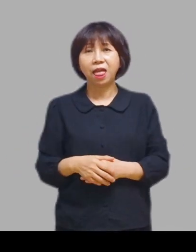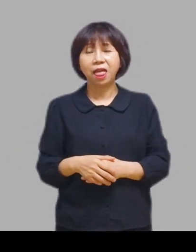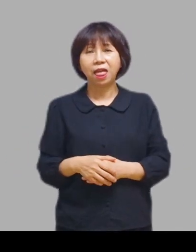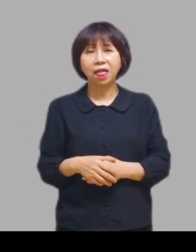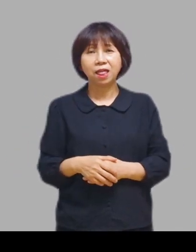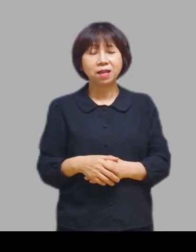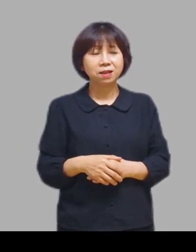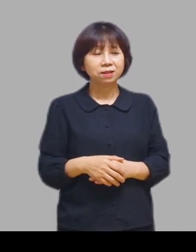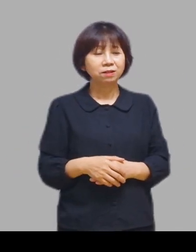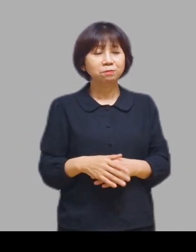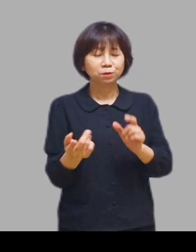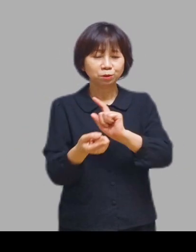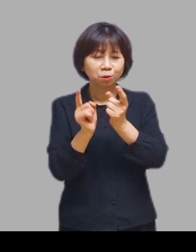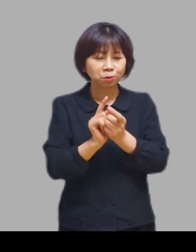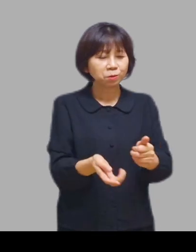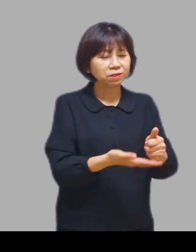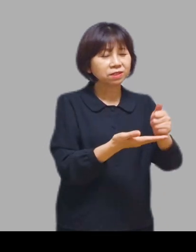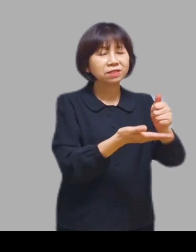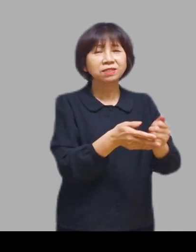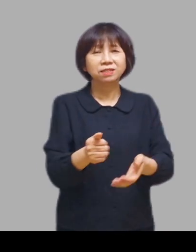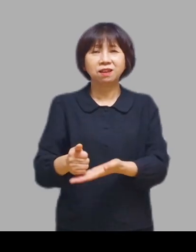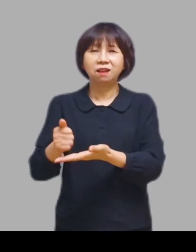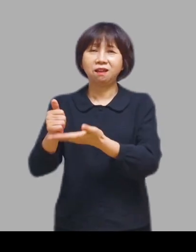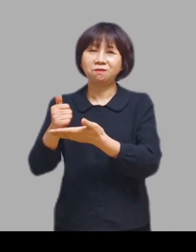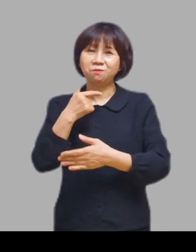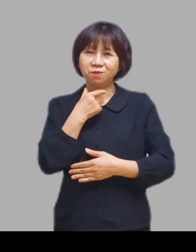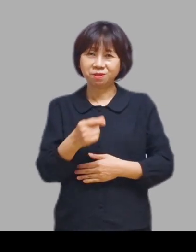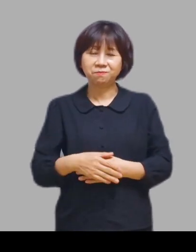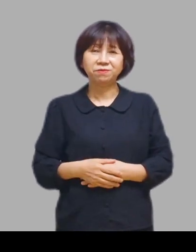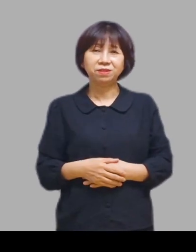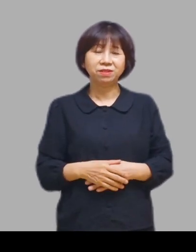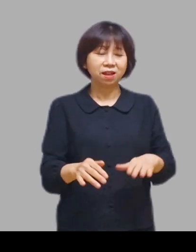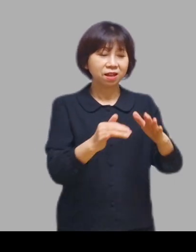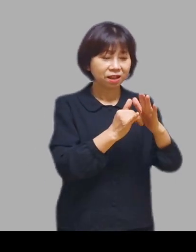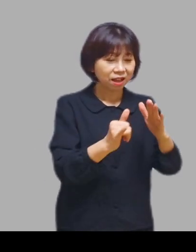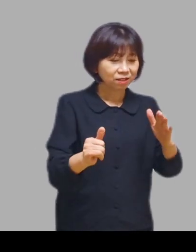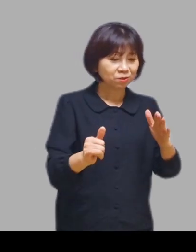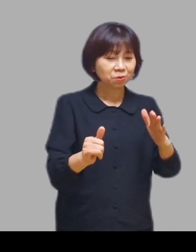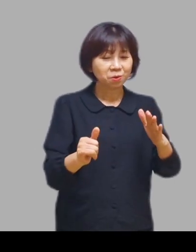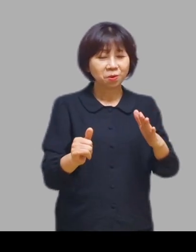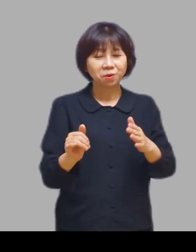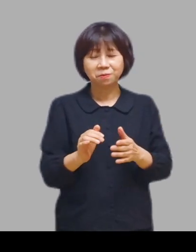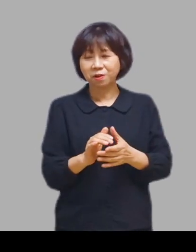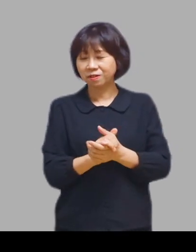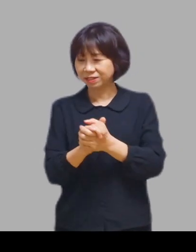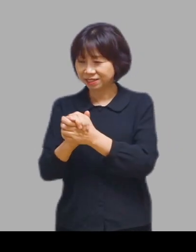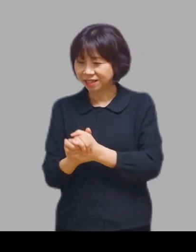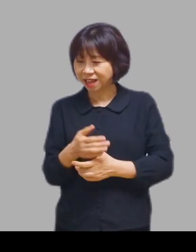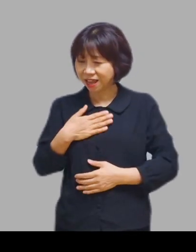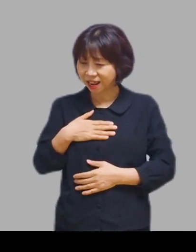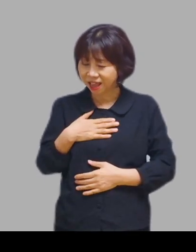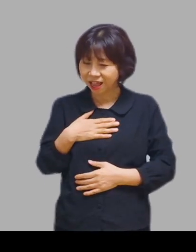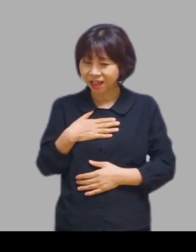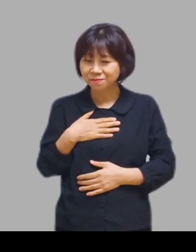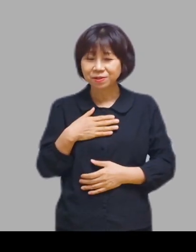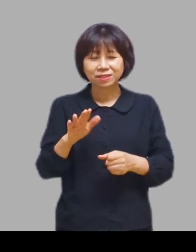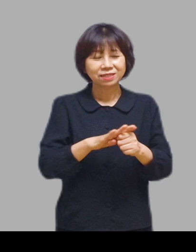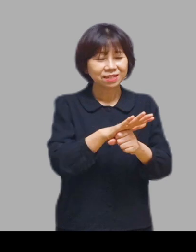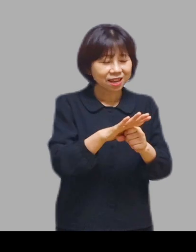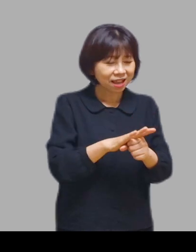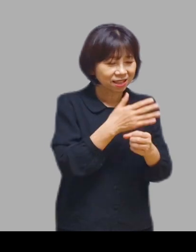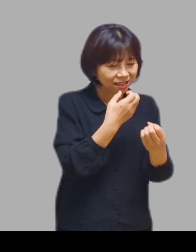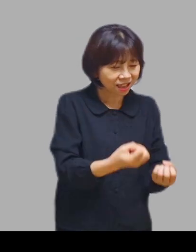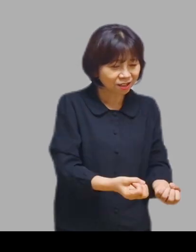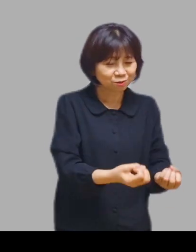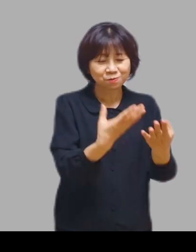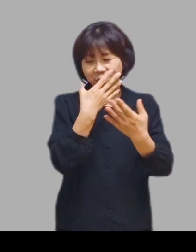한번 칭찬했으면 좋겠어요. 옆에 분이 혹시 가족이면 잘하는 분이면 더 좋고요. 사랑한다고